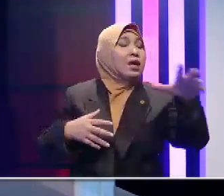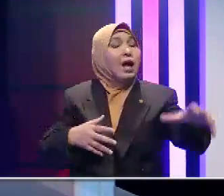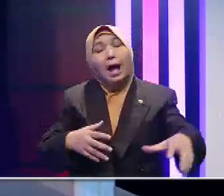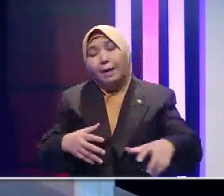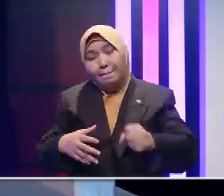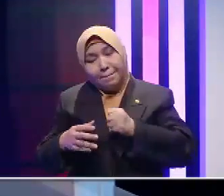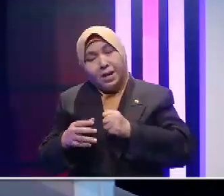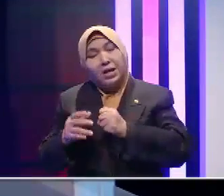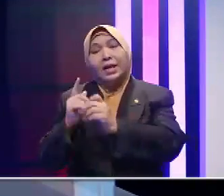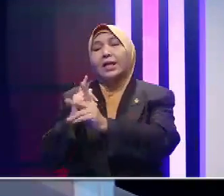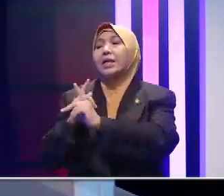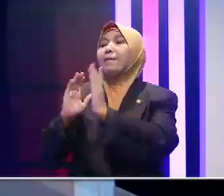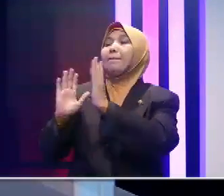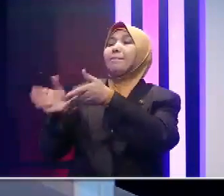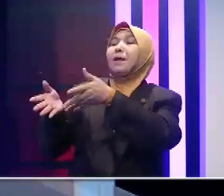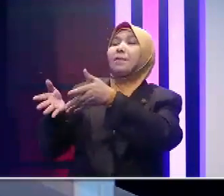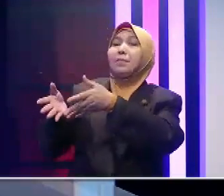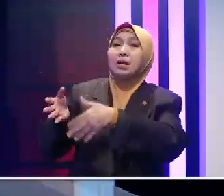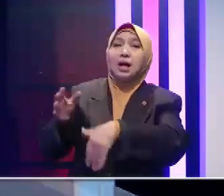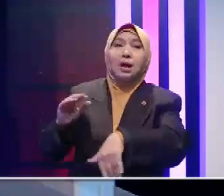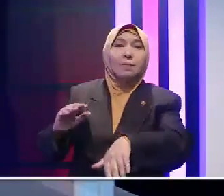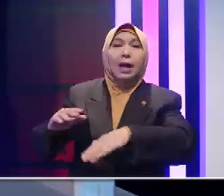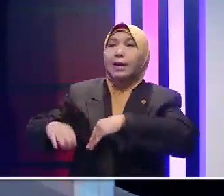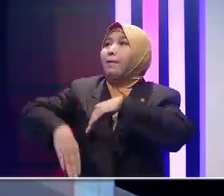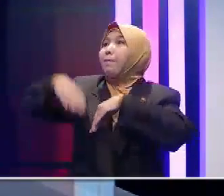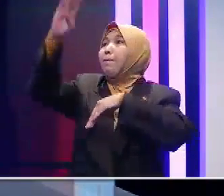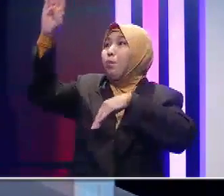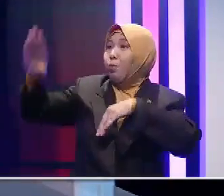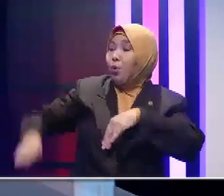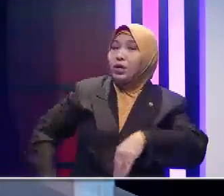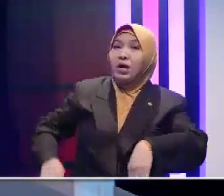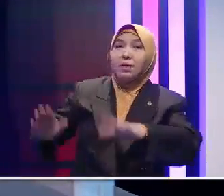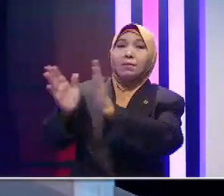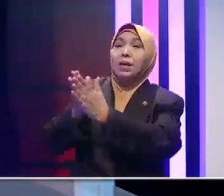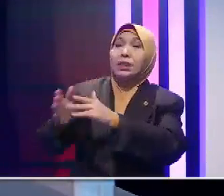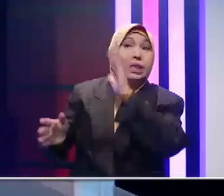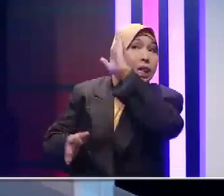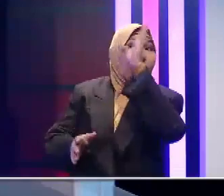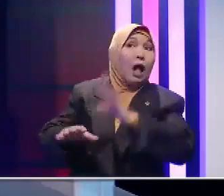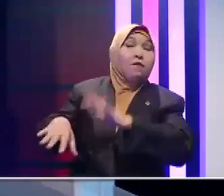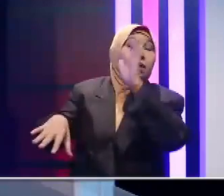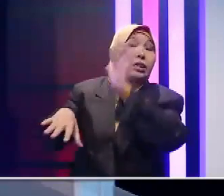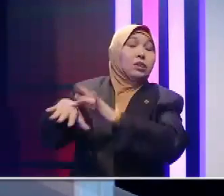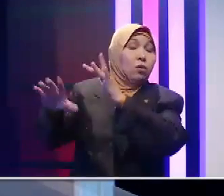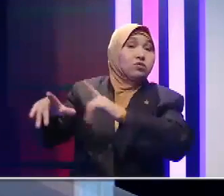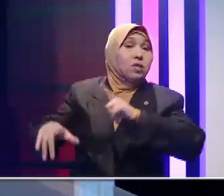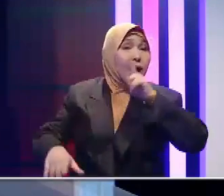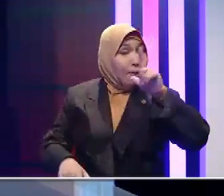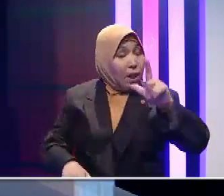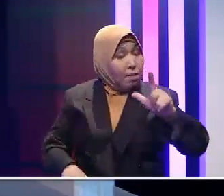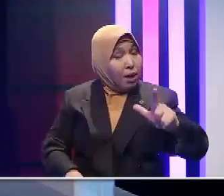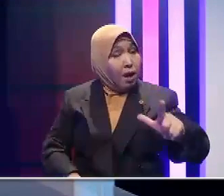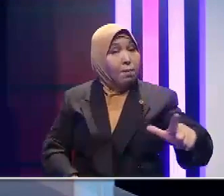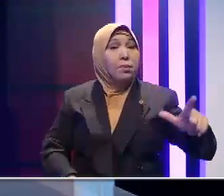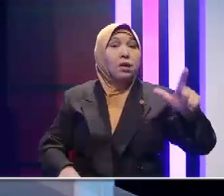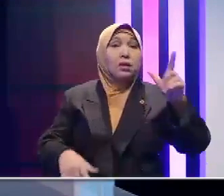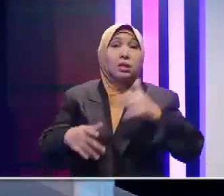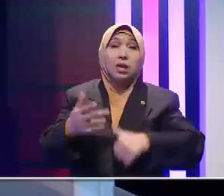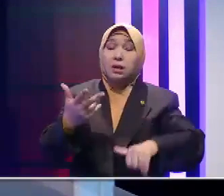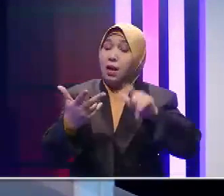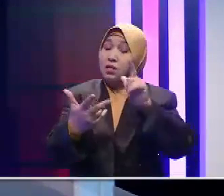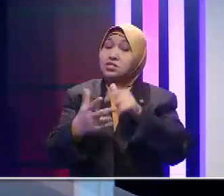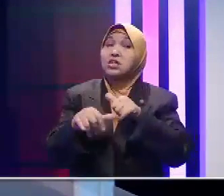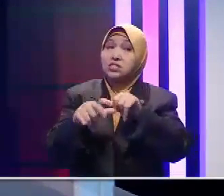lah dan simpan lama bukit kat rumah saya. Awal bukit. Tapi tak pernah nak sentuh. Tapi bila lama-lama, dan ini dalam fasa keraguan